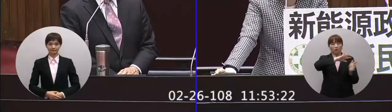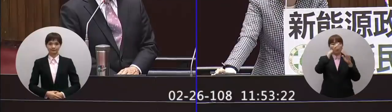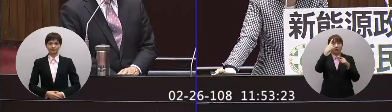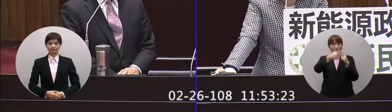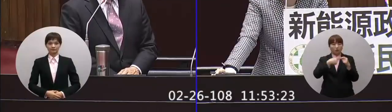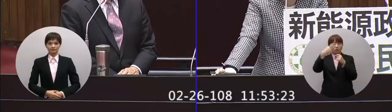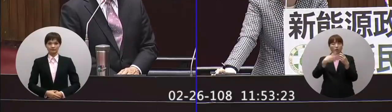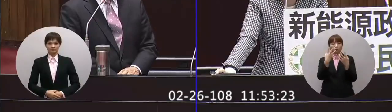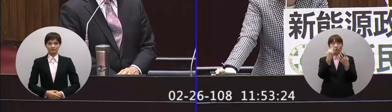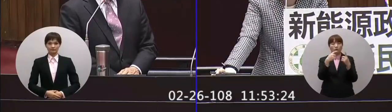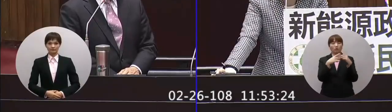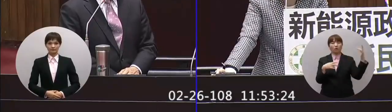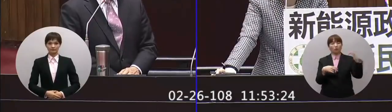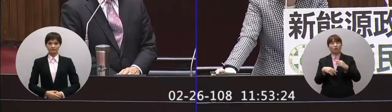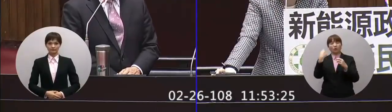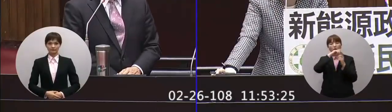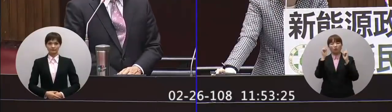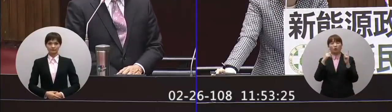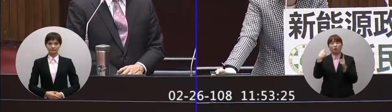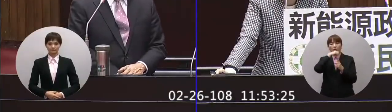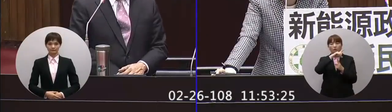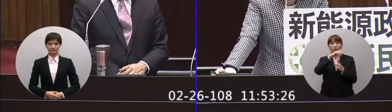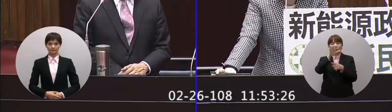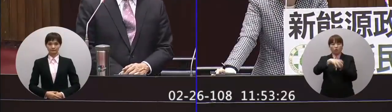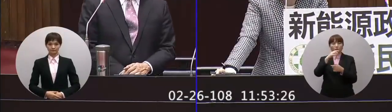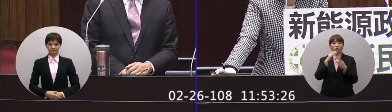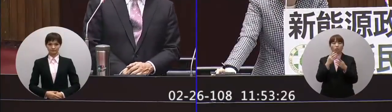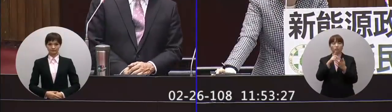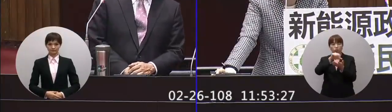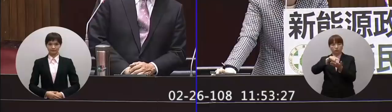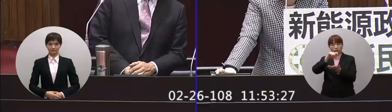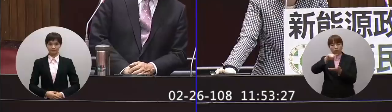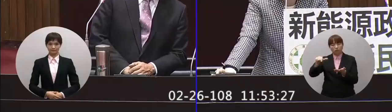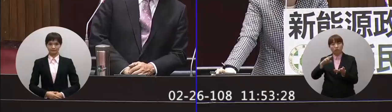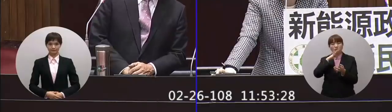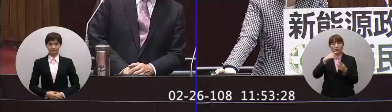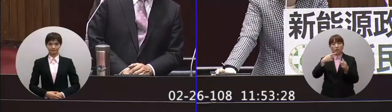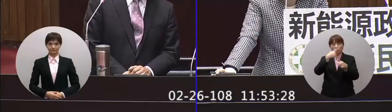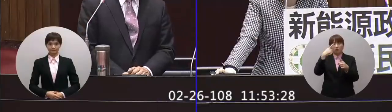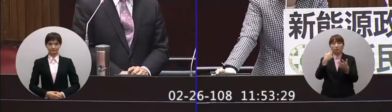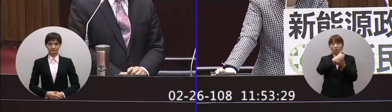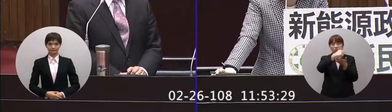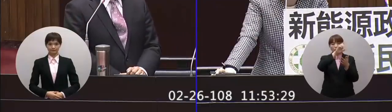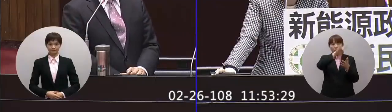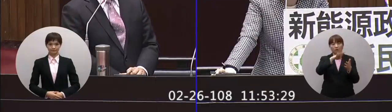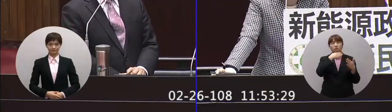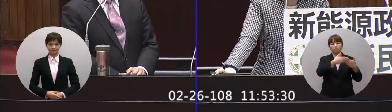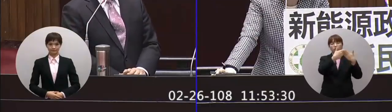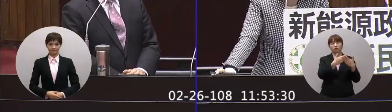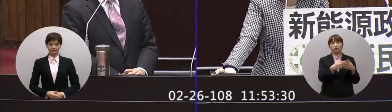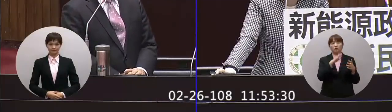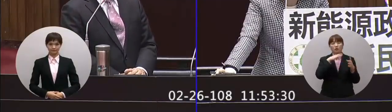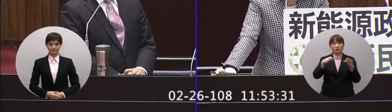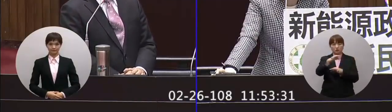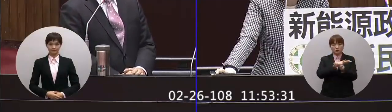年有多少的陆客来台湾，而我们的农产品第一名的出口的对象是中国大陆，哎，我们的